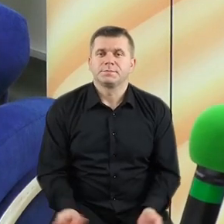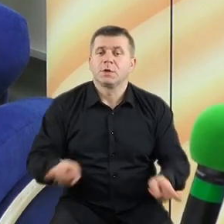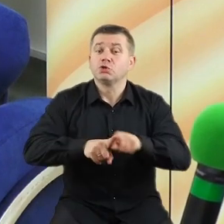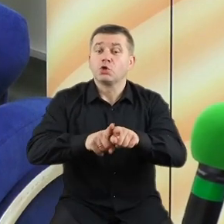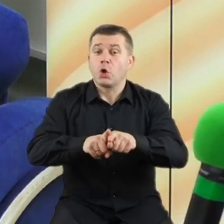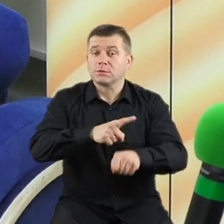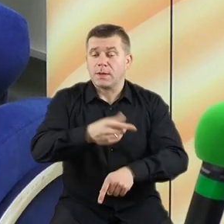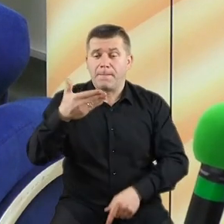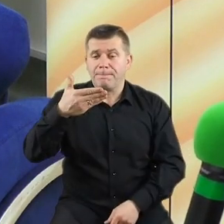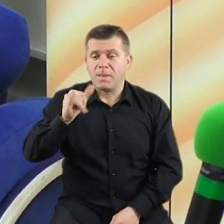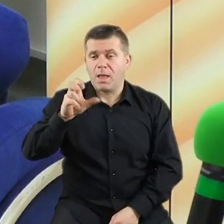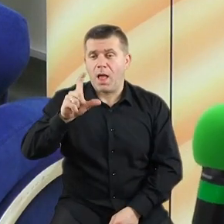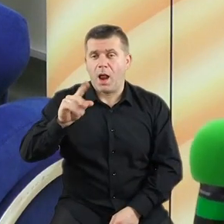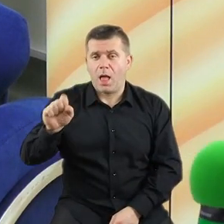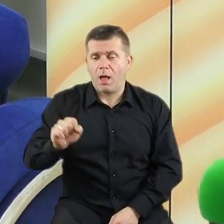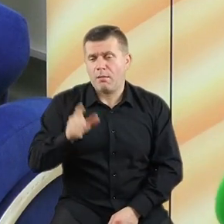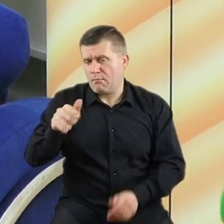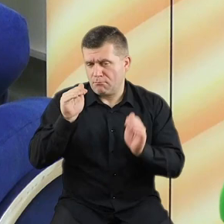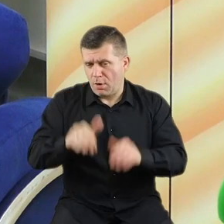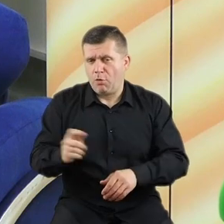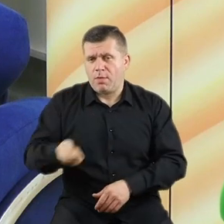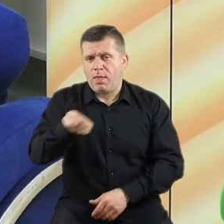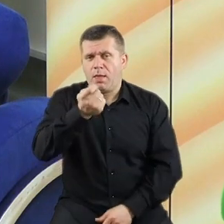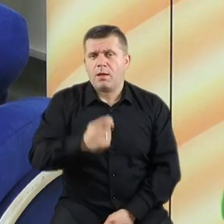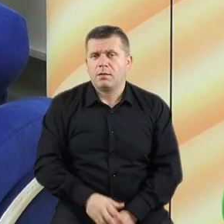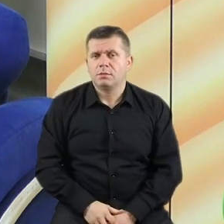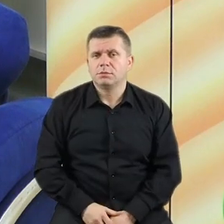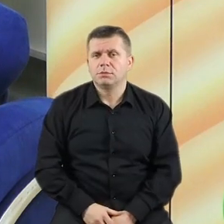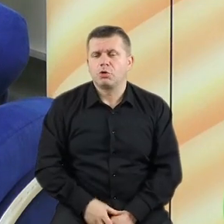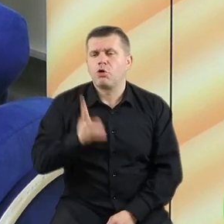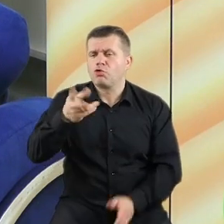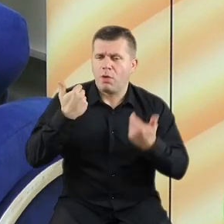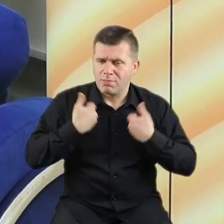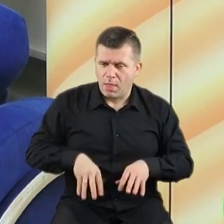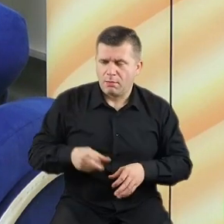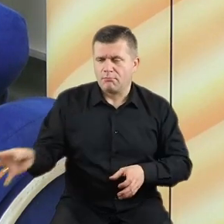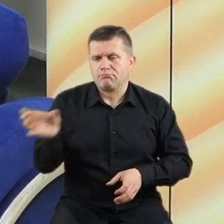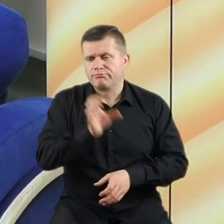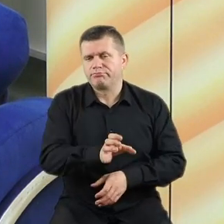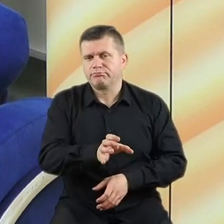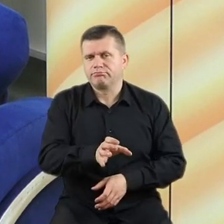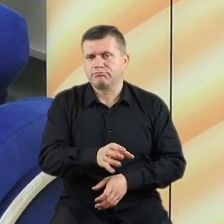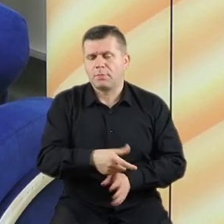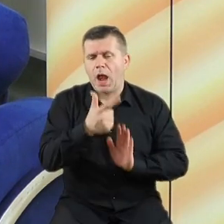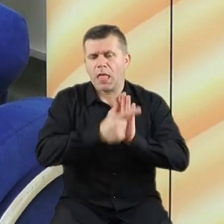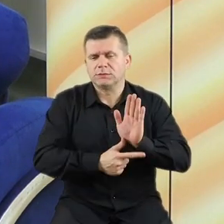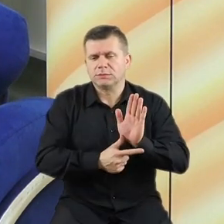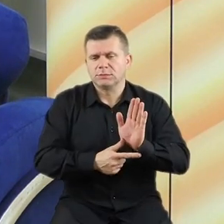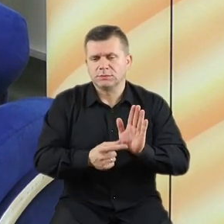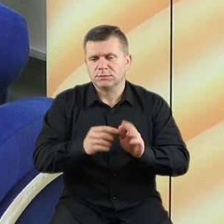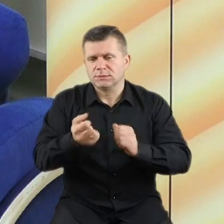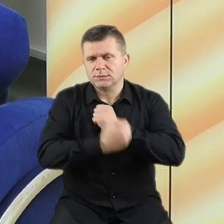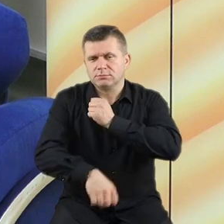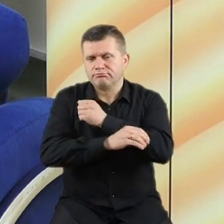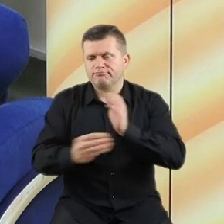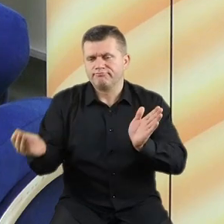siostra Misiaela mogła jechać. Ktoś nie chciał jechać i ona weszła na listę dzieci, bo